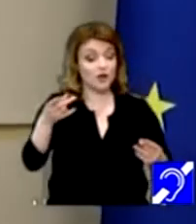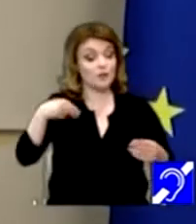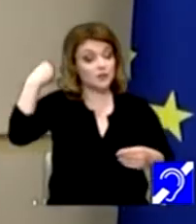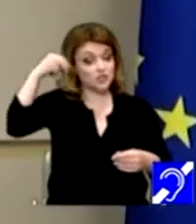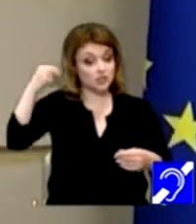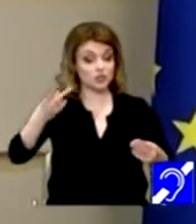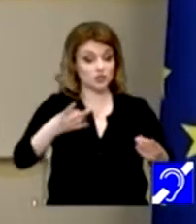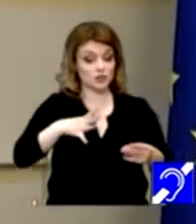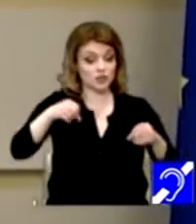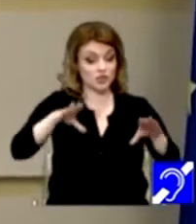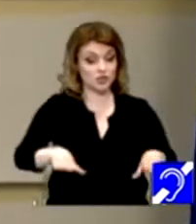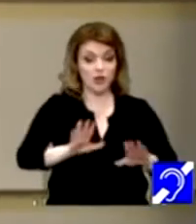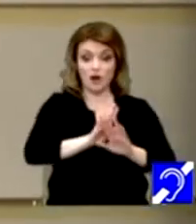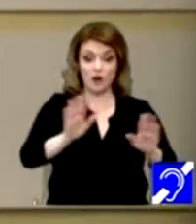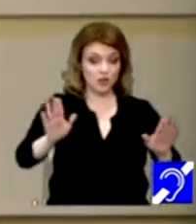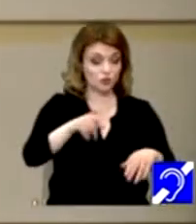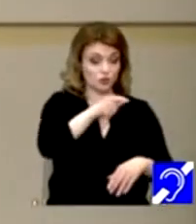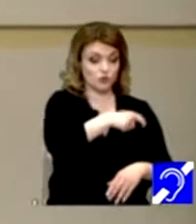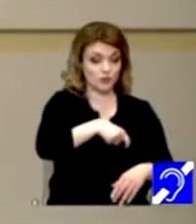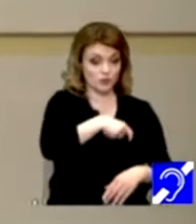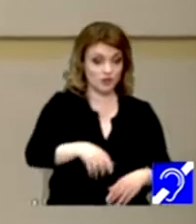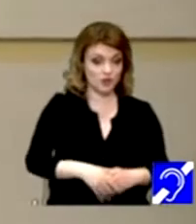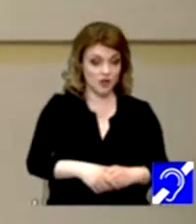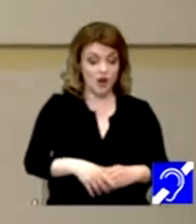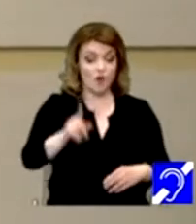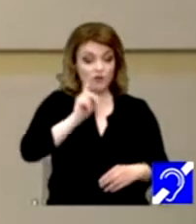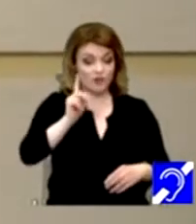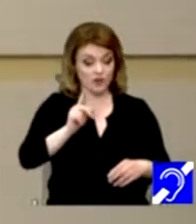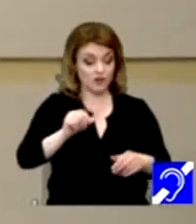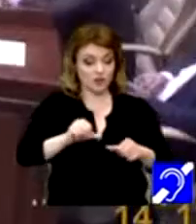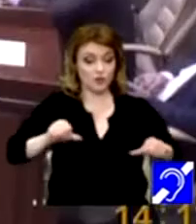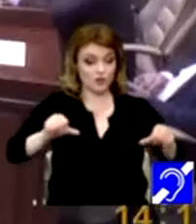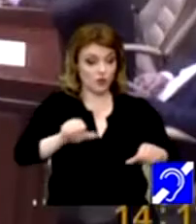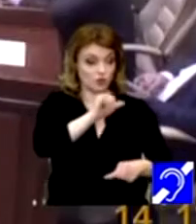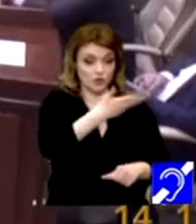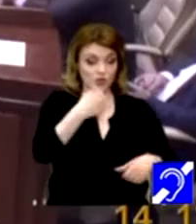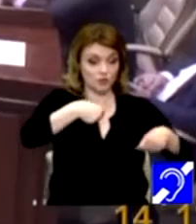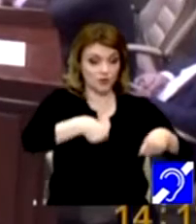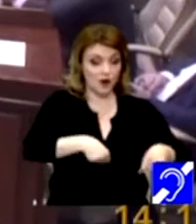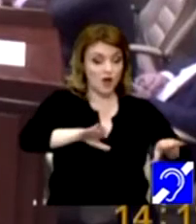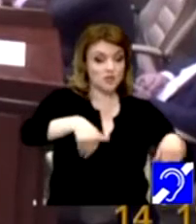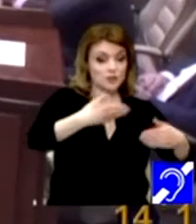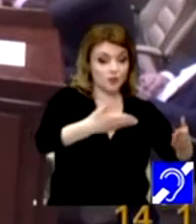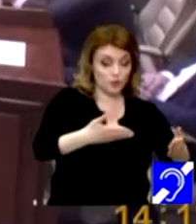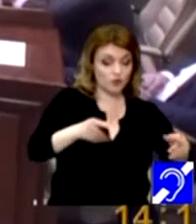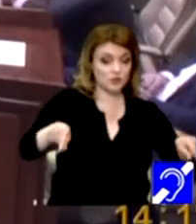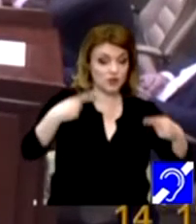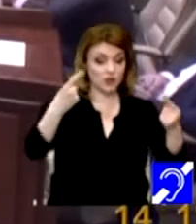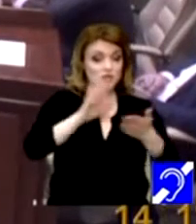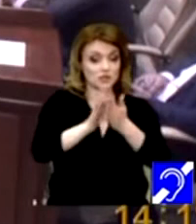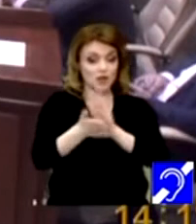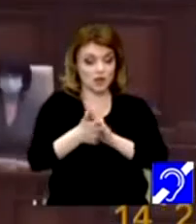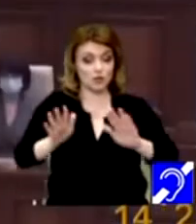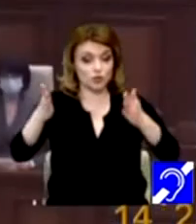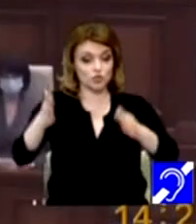guvernului votată de Parlament. Potrivit deputatului, un guvern interimar nu are dreptul să propună decretarea stării de urgență. Săptămâna